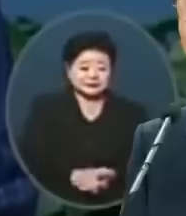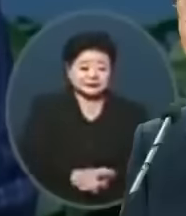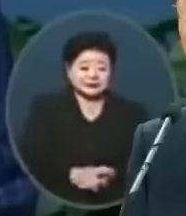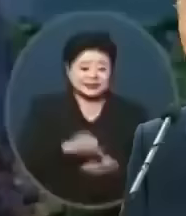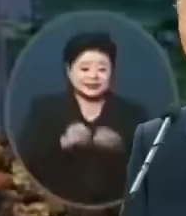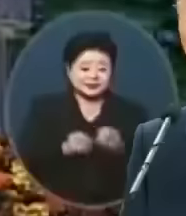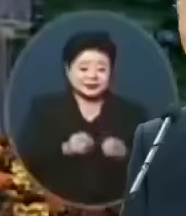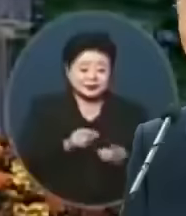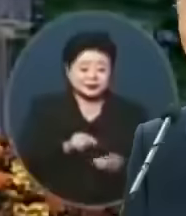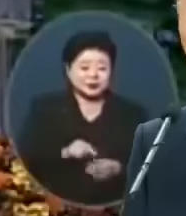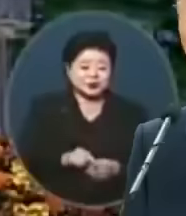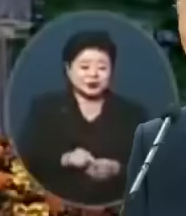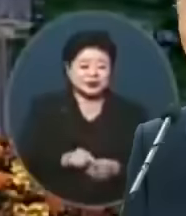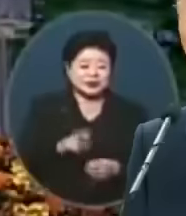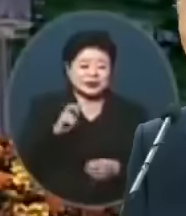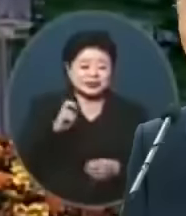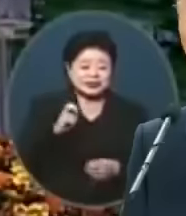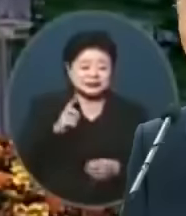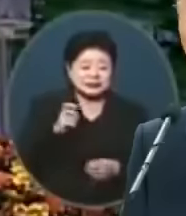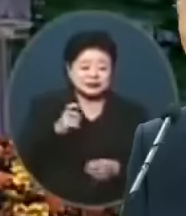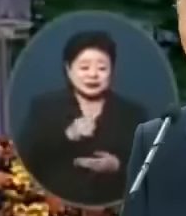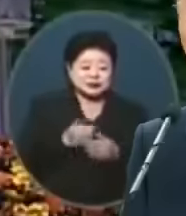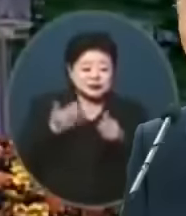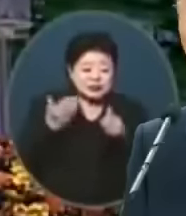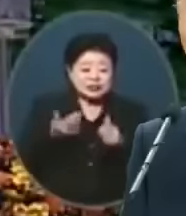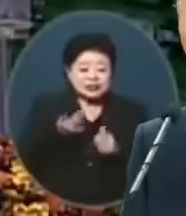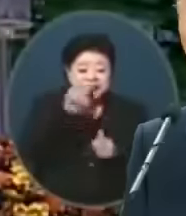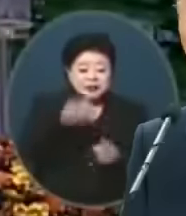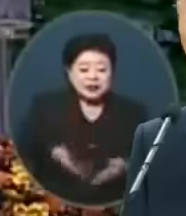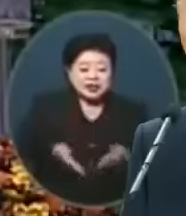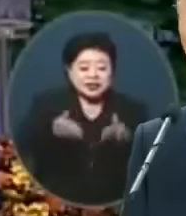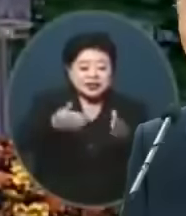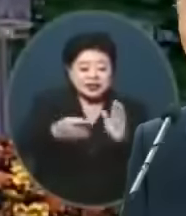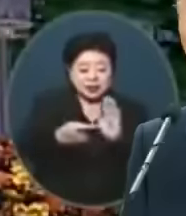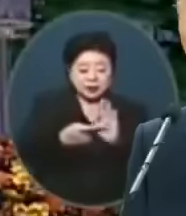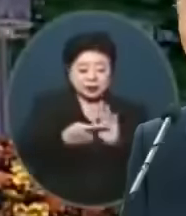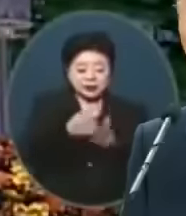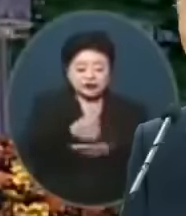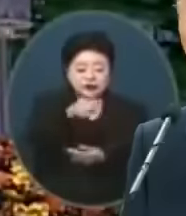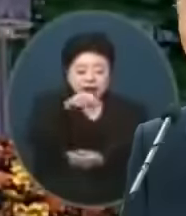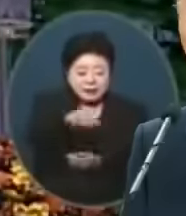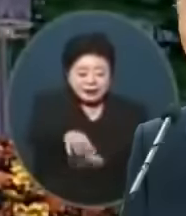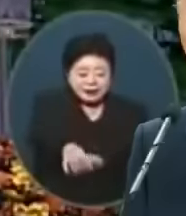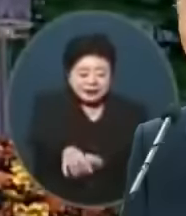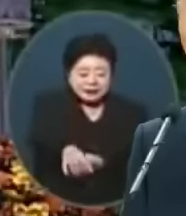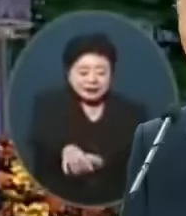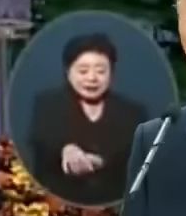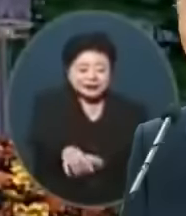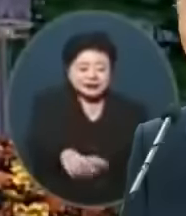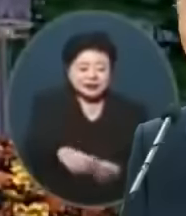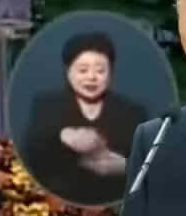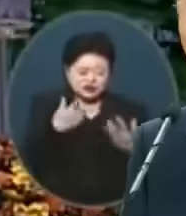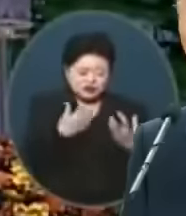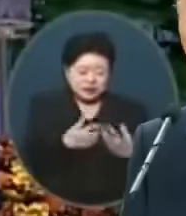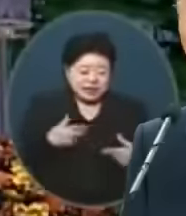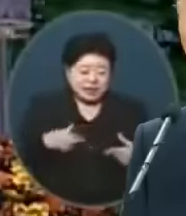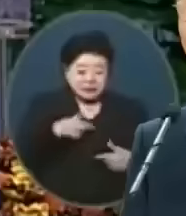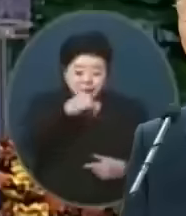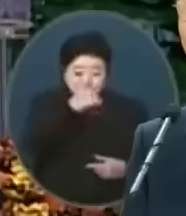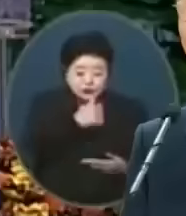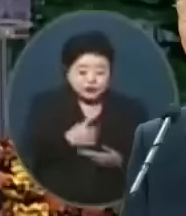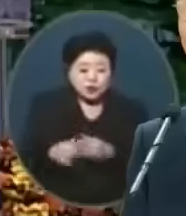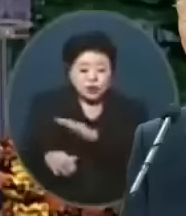시편 16편 11절에 주께서 생명의 길을 내게 보이시니 주의 앞에는 충만한 기쁨이 있고